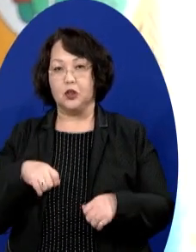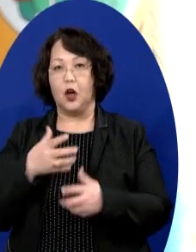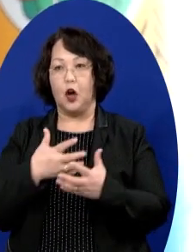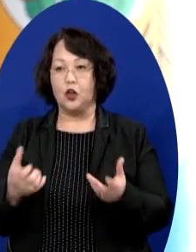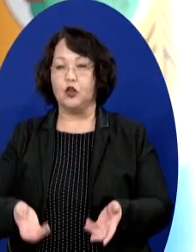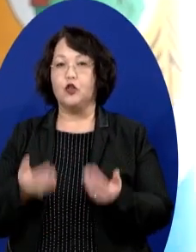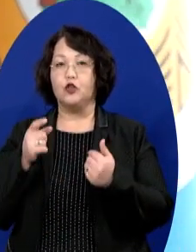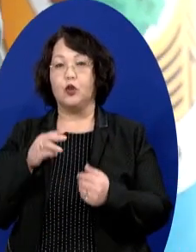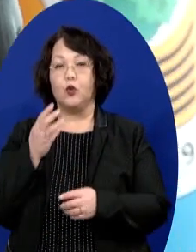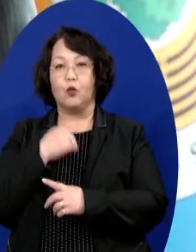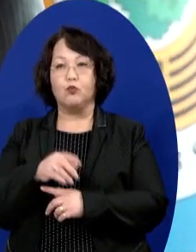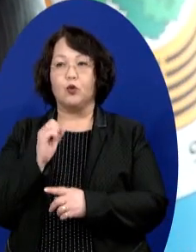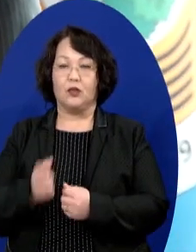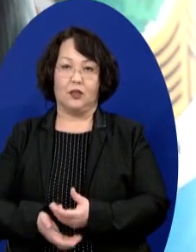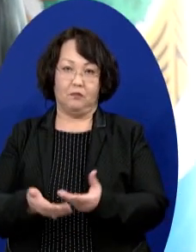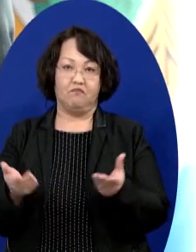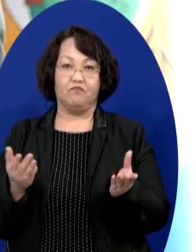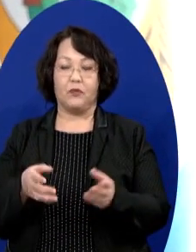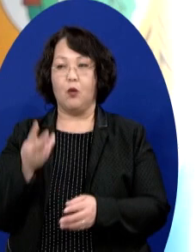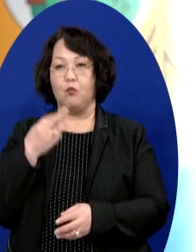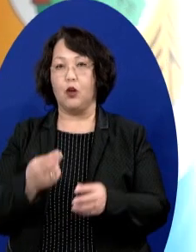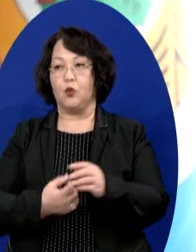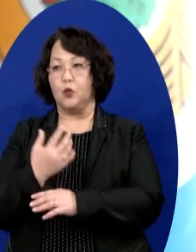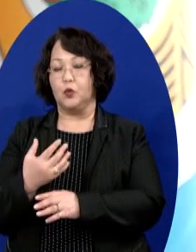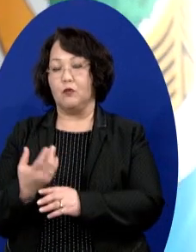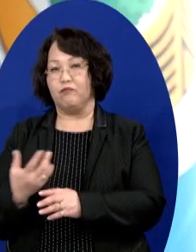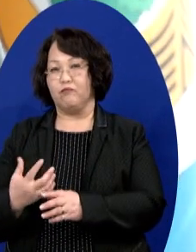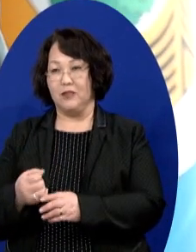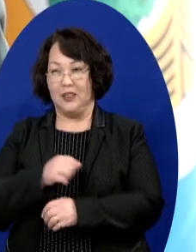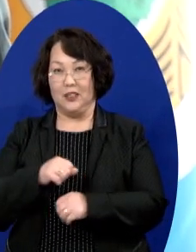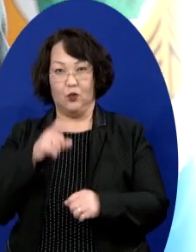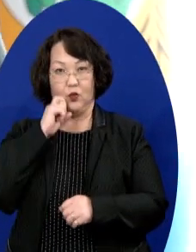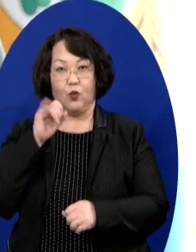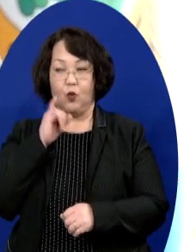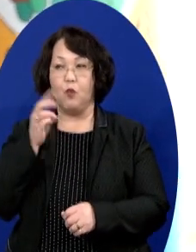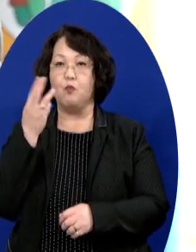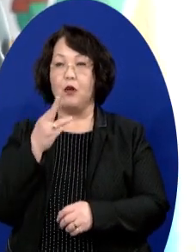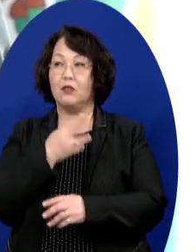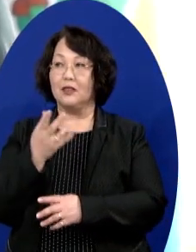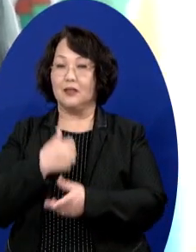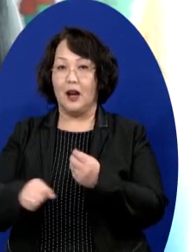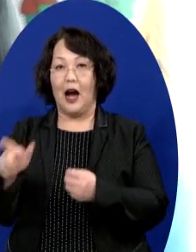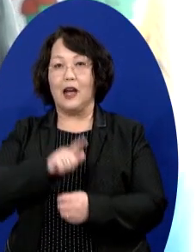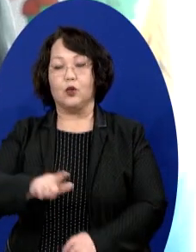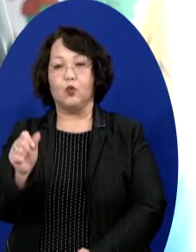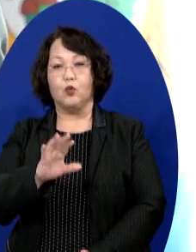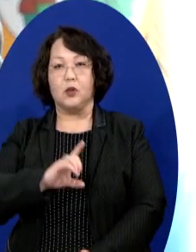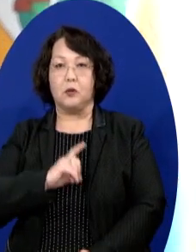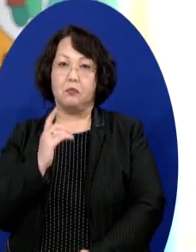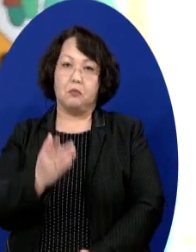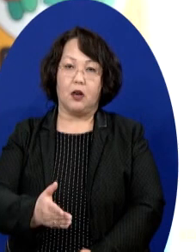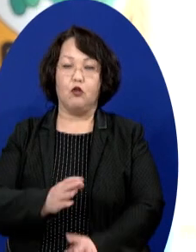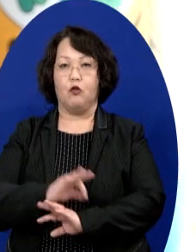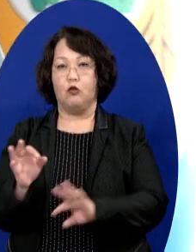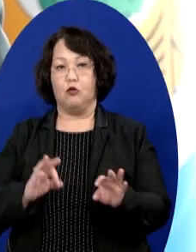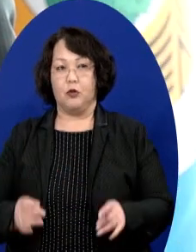урамшууллаар дэмждэг. Тухайлбал мод уржуулгын газар байгуулахар шийдсэн иргэн улсад модоо зарна гэвэл газрыг нь үнгүй олохоос эхлээд олон талаар